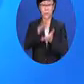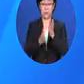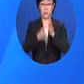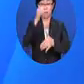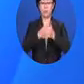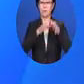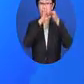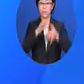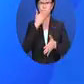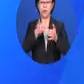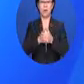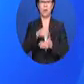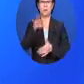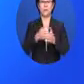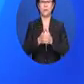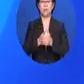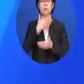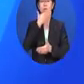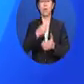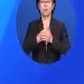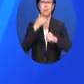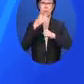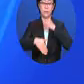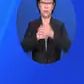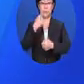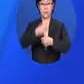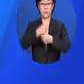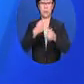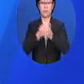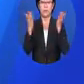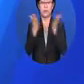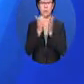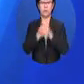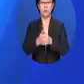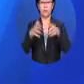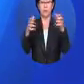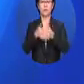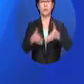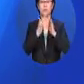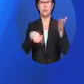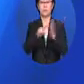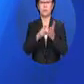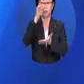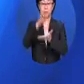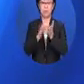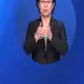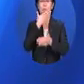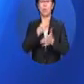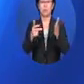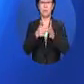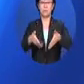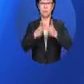천안시는 지속가능한 지역복지 패러다임을 창출하고 맞춤형 통합복지체계 구축을 위한 천안형